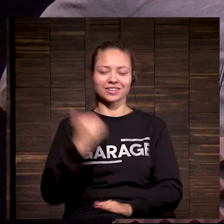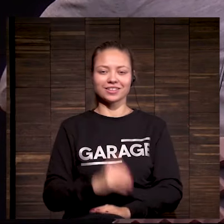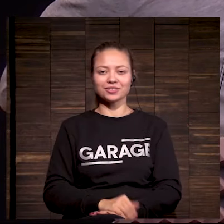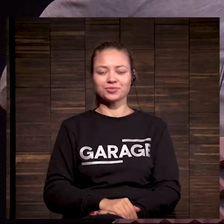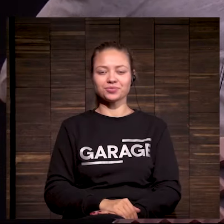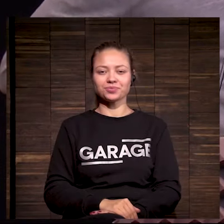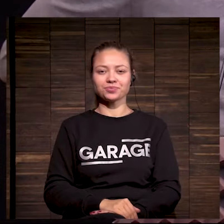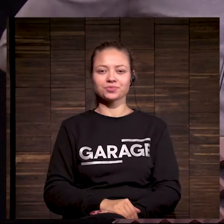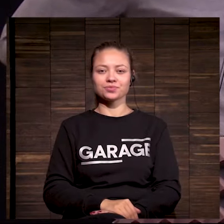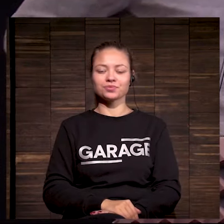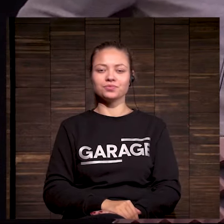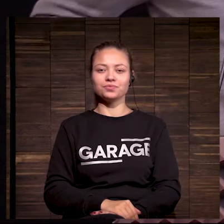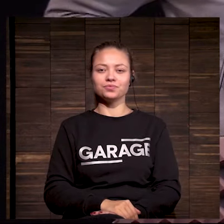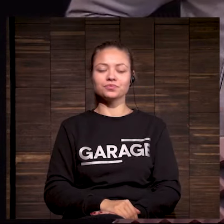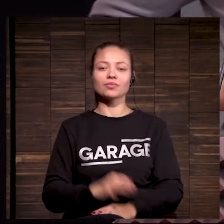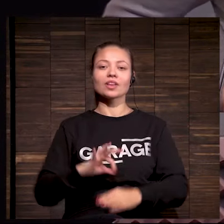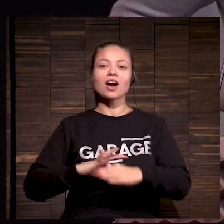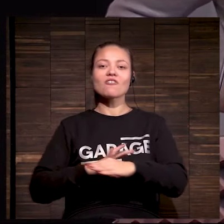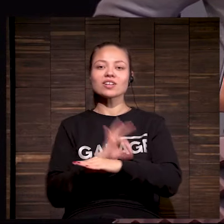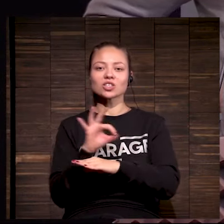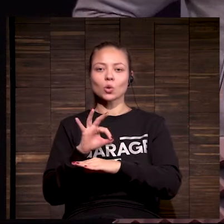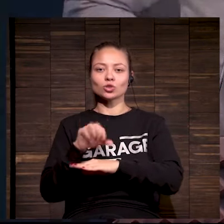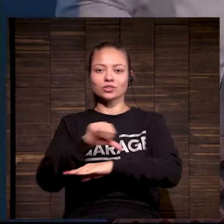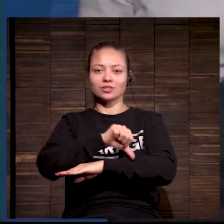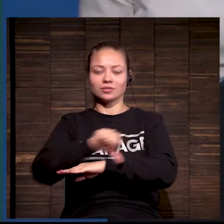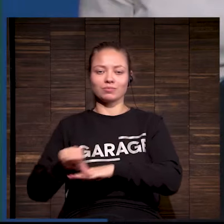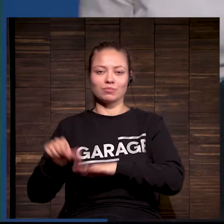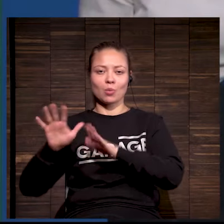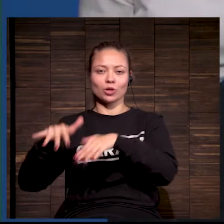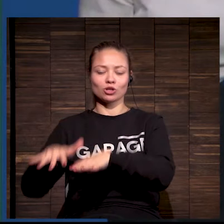на восточном побережье